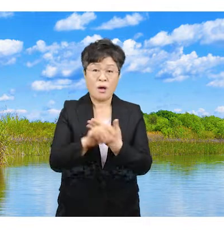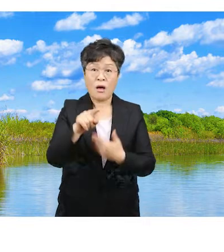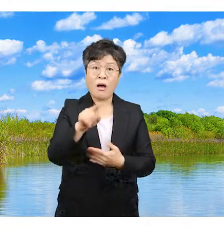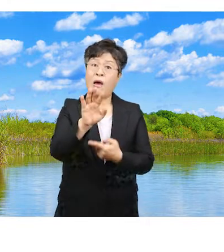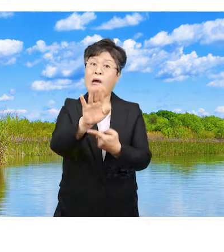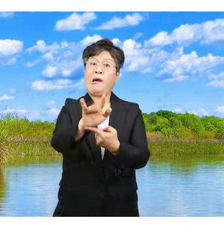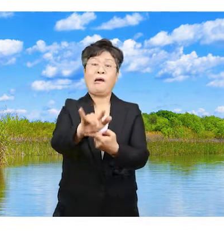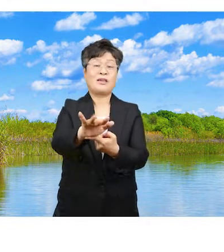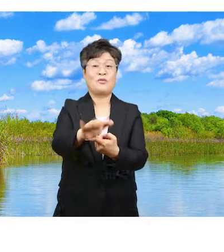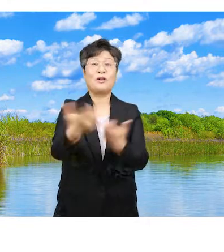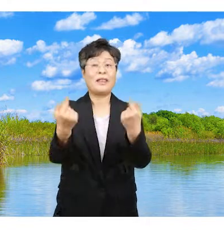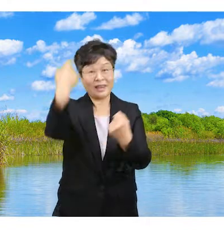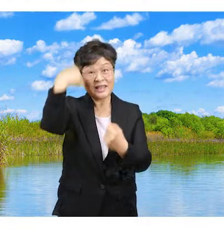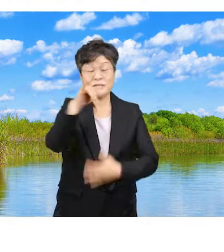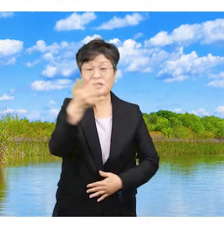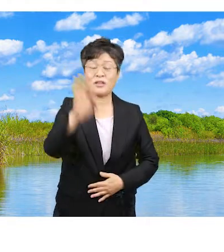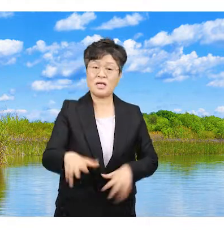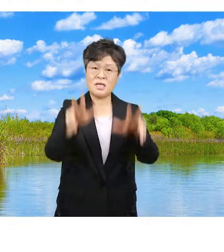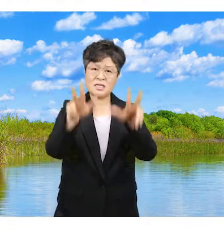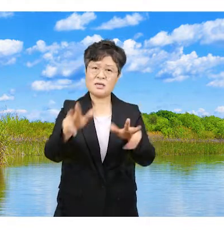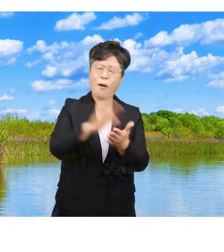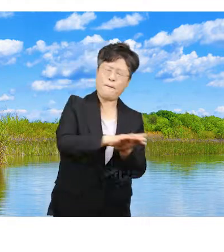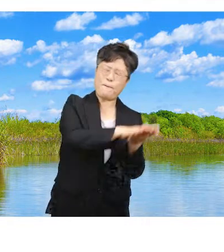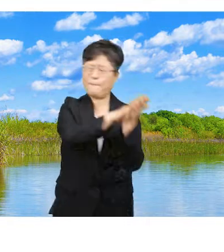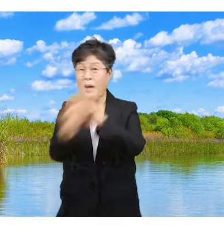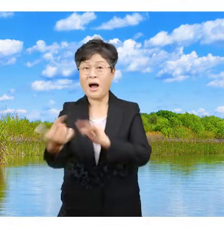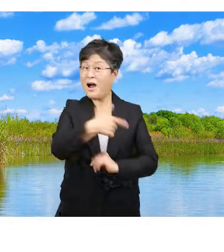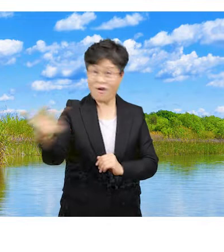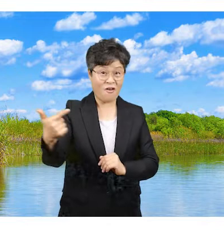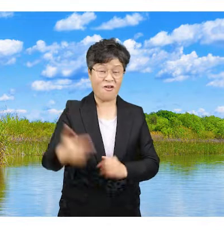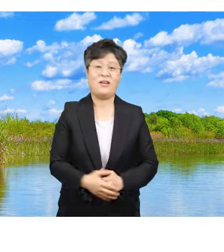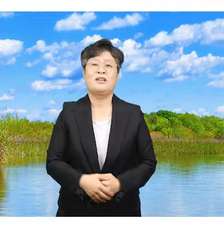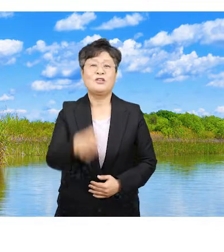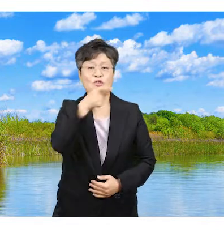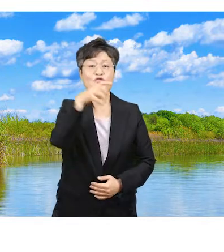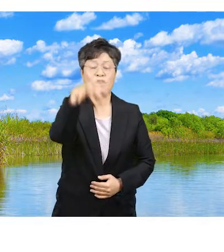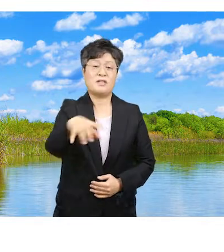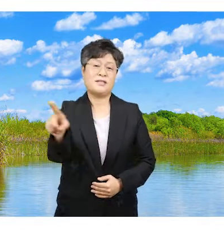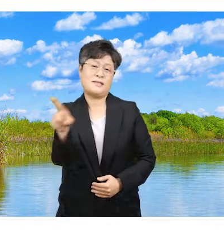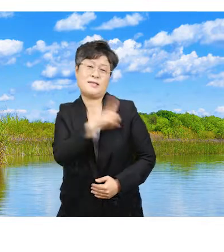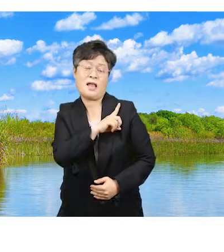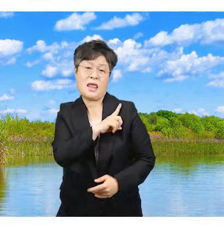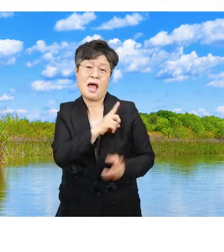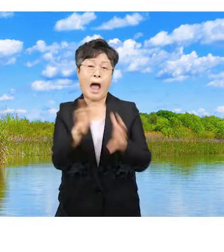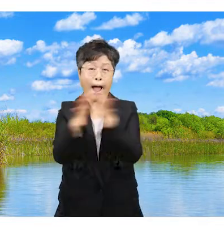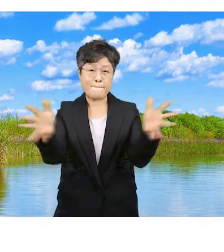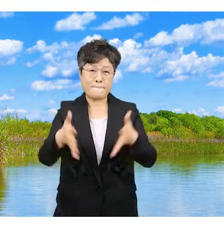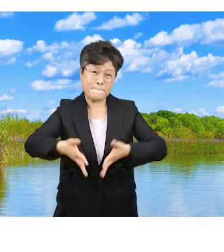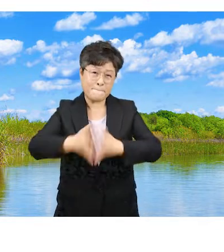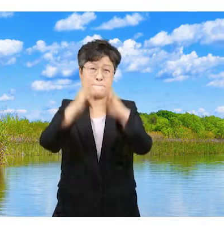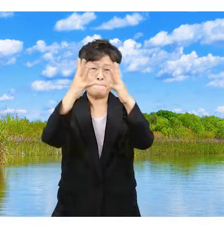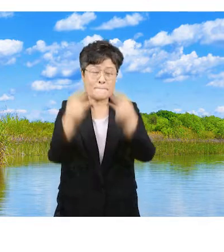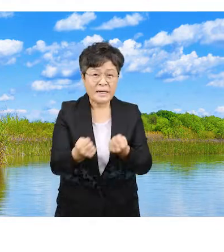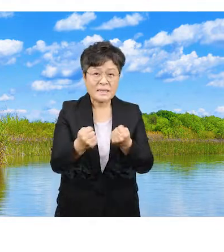완전히 농촌이구나 그랬는데 지금은 천지개벽했죠. 지금 이제 수원에서 가장 번화한 광교 신도시가